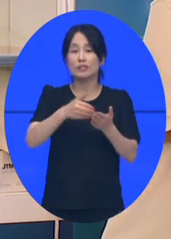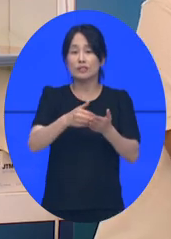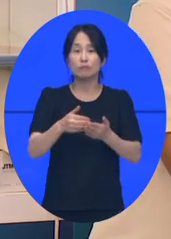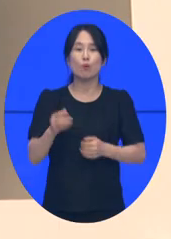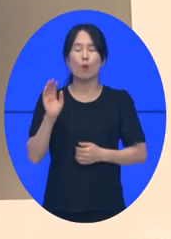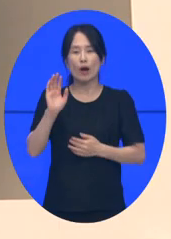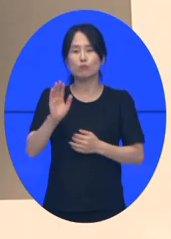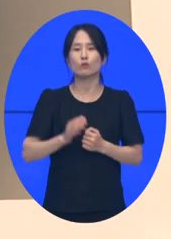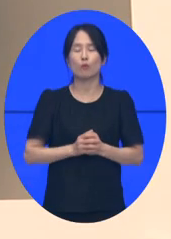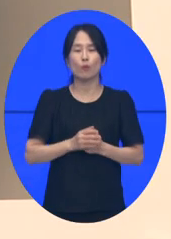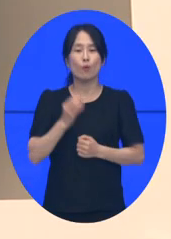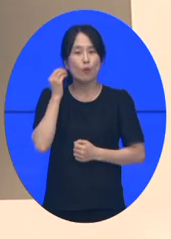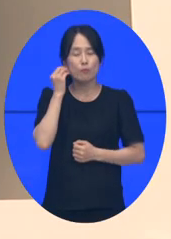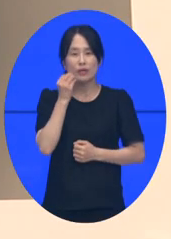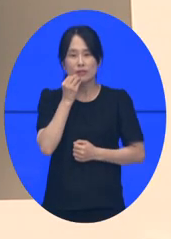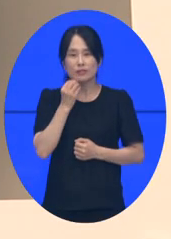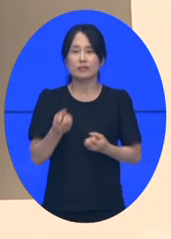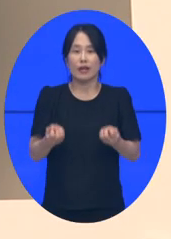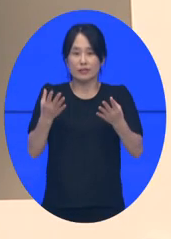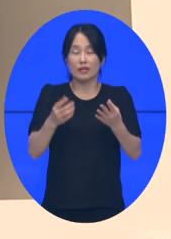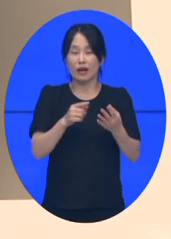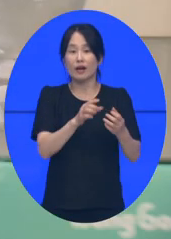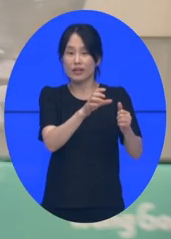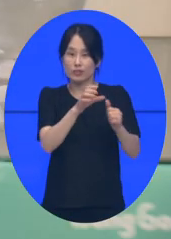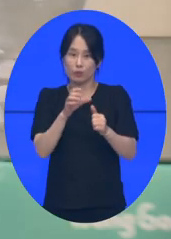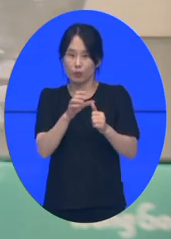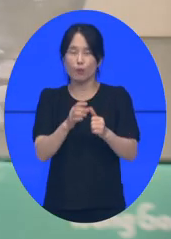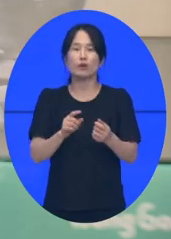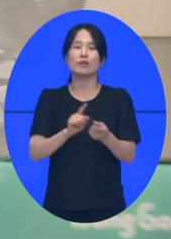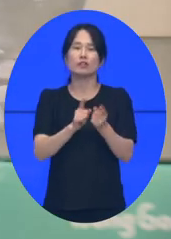봉공이는 앞으로 누리 소통망 콘텐츠와 행사에 활용되는